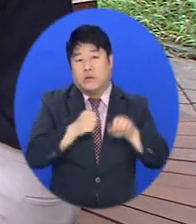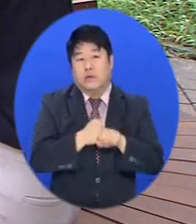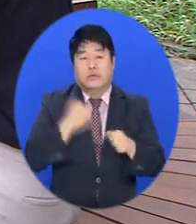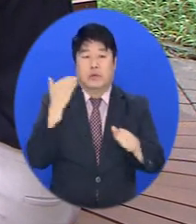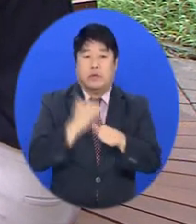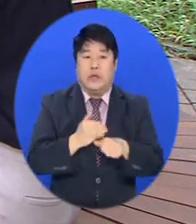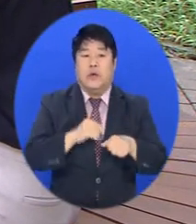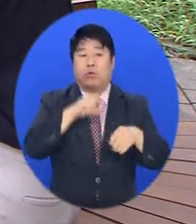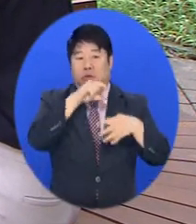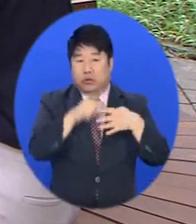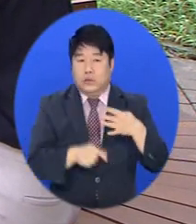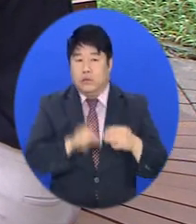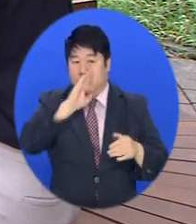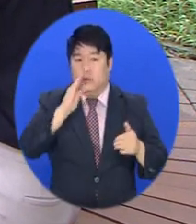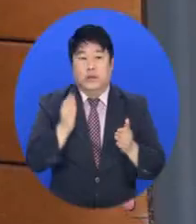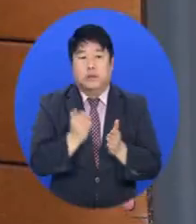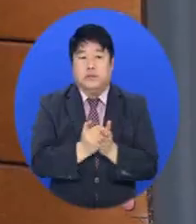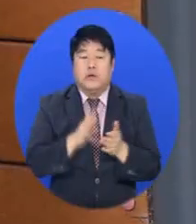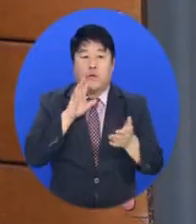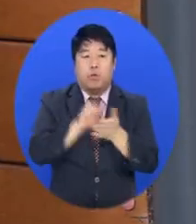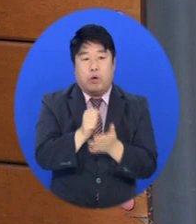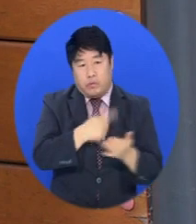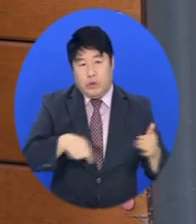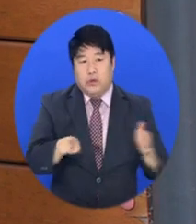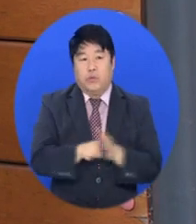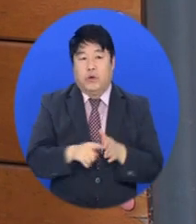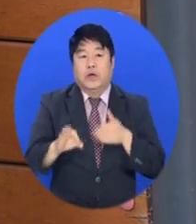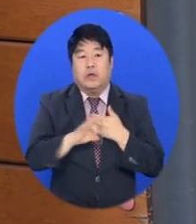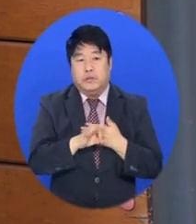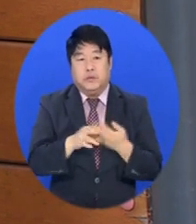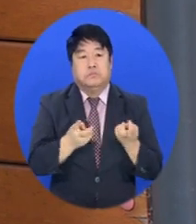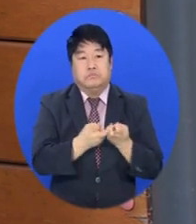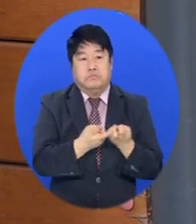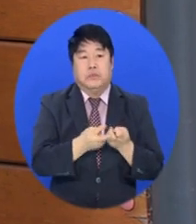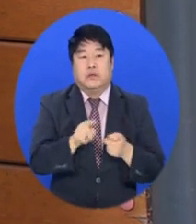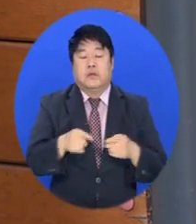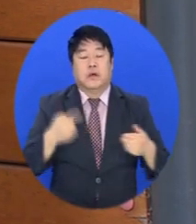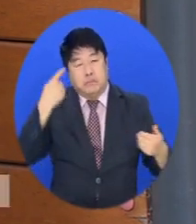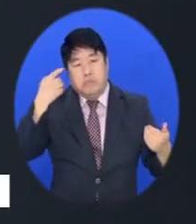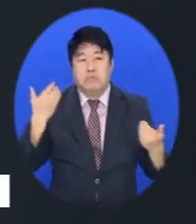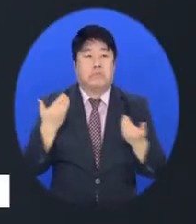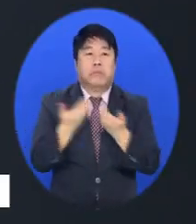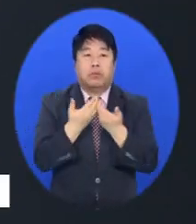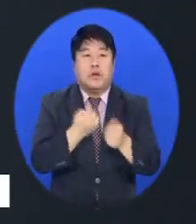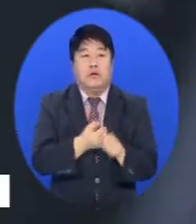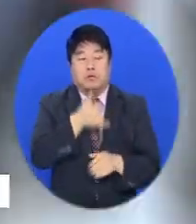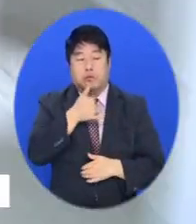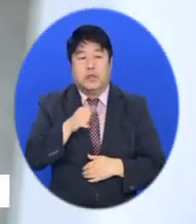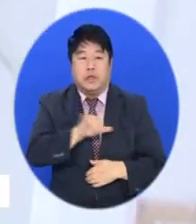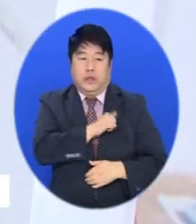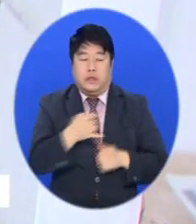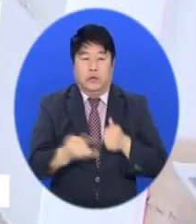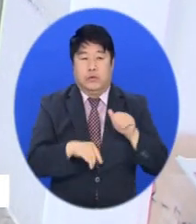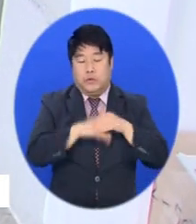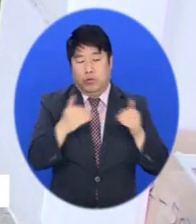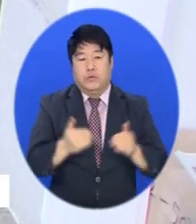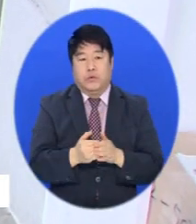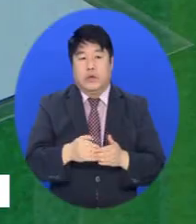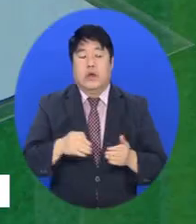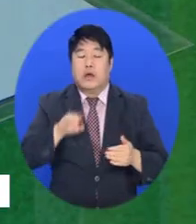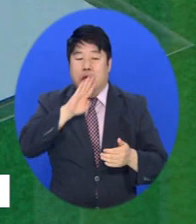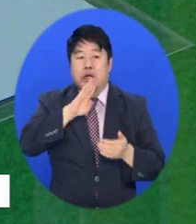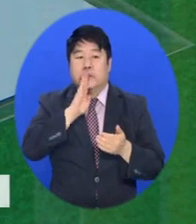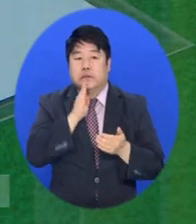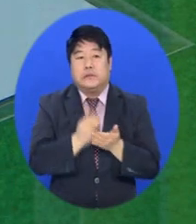해고의 절차적 정당성을 확보하기 위한 임시 방편이라며 반발하고 있습니다. 인권위는 부적합한 외모